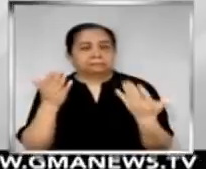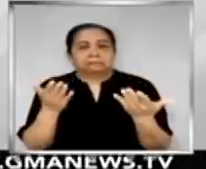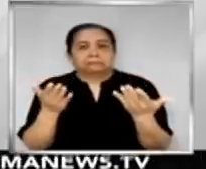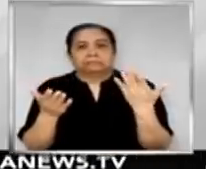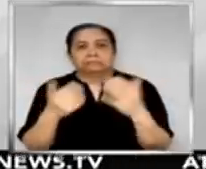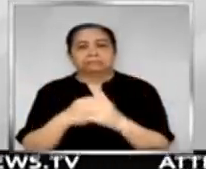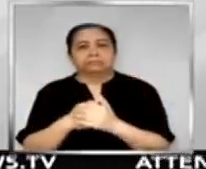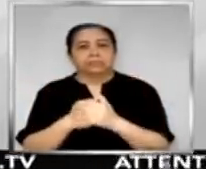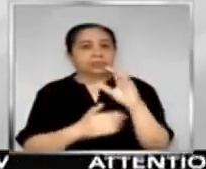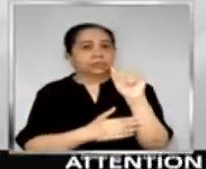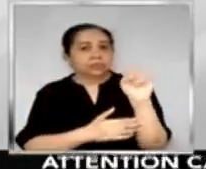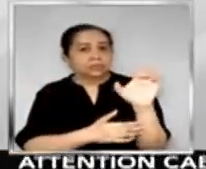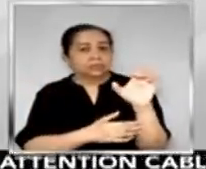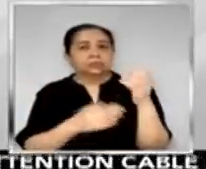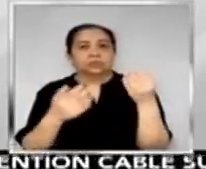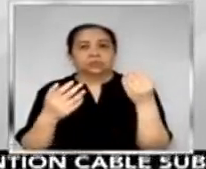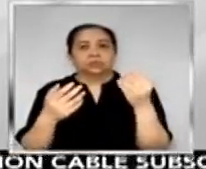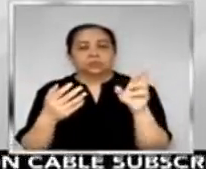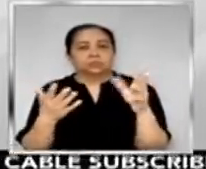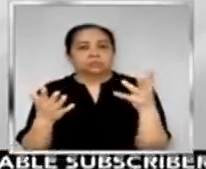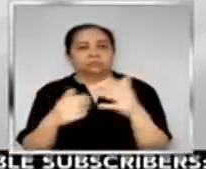maaaring kaso o mga